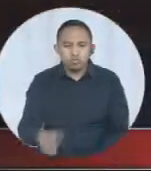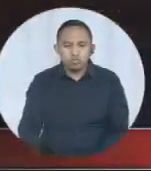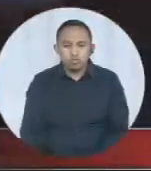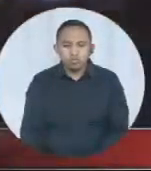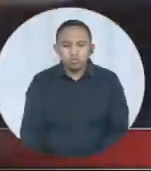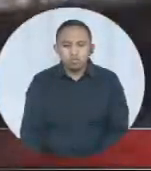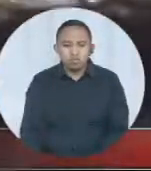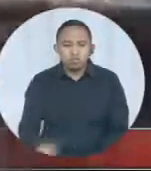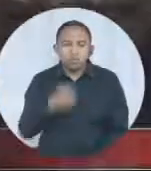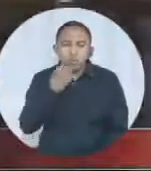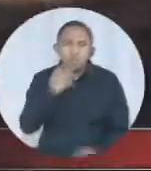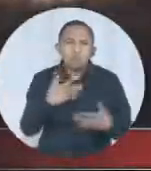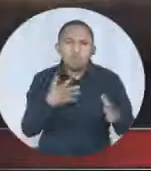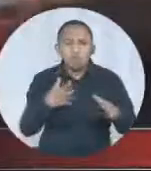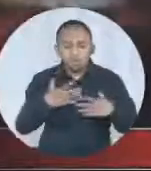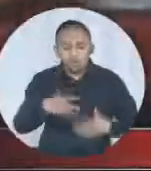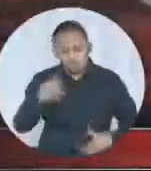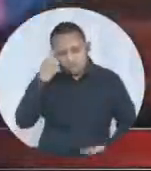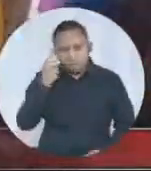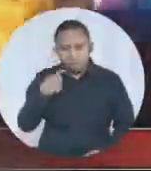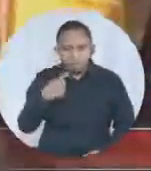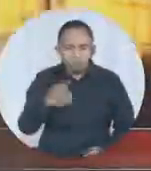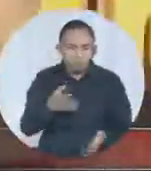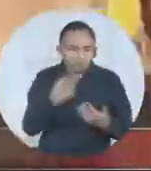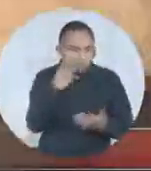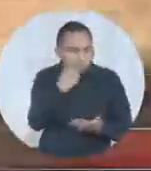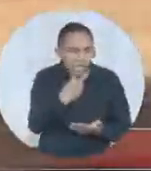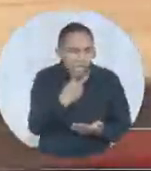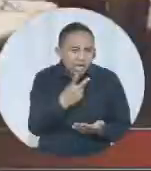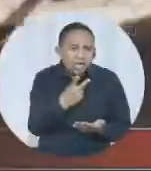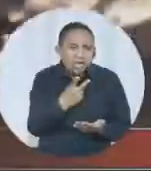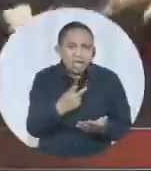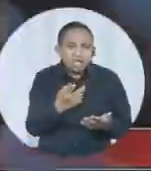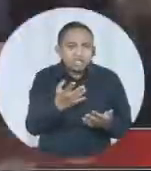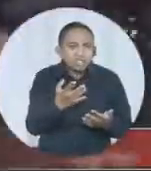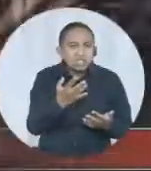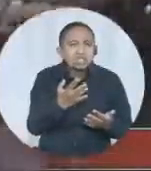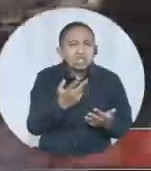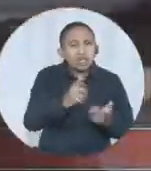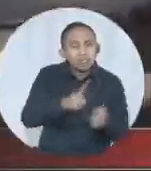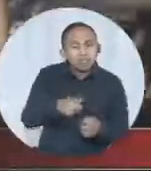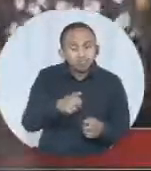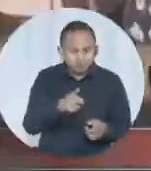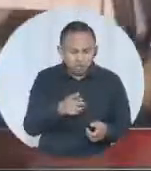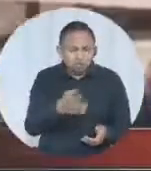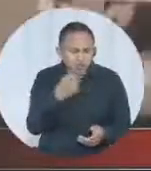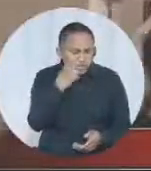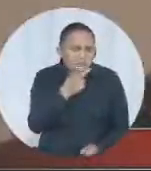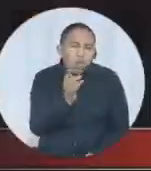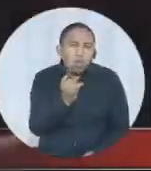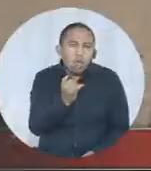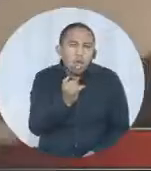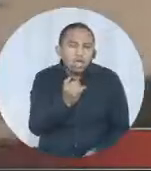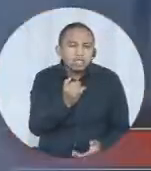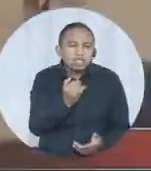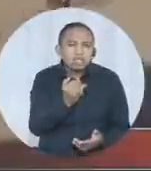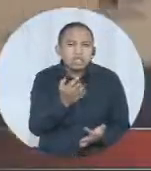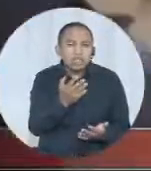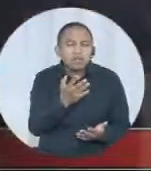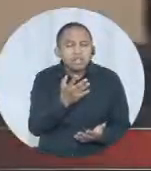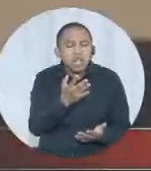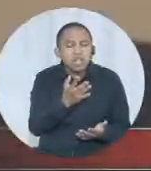fananana toetsaina miabo ny fahaizana mandray amin'ny lafitsarany ny zava-mitranga. Ankoatr'izay ny fanovana ny teny ampiasaina.